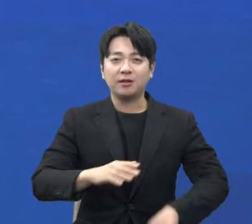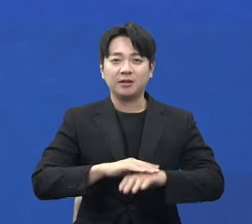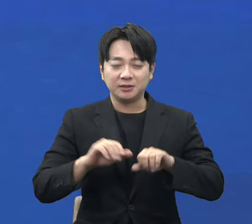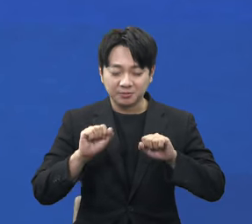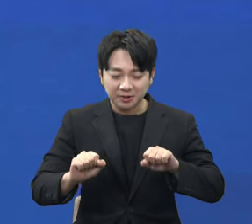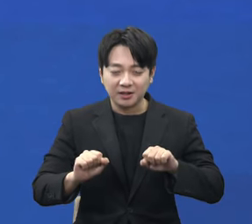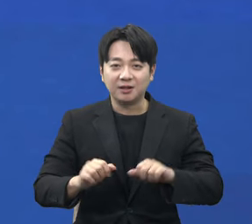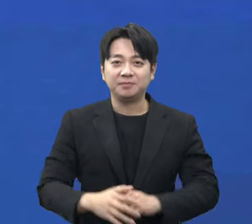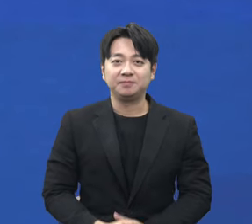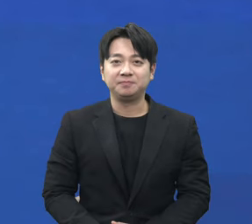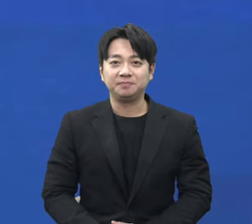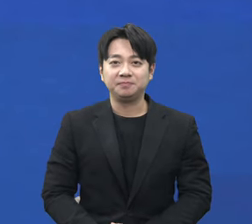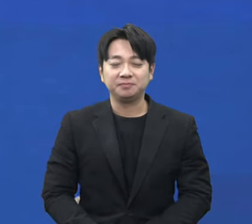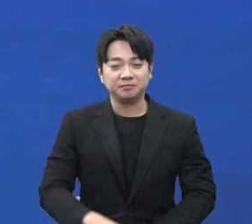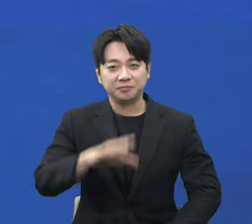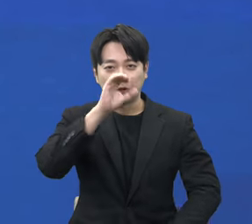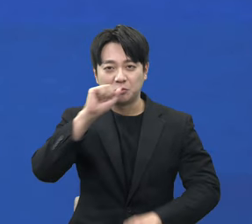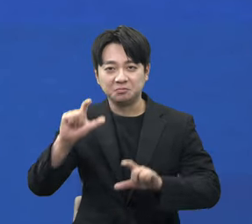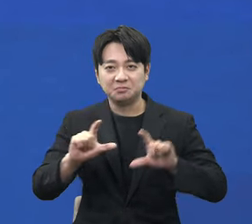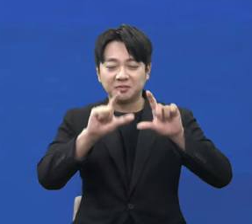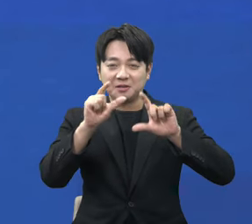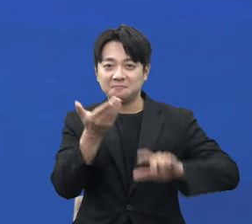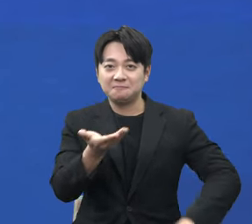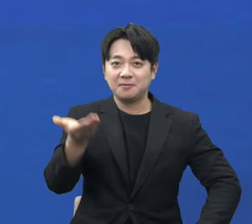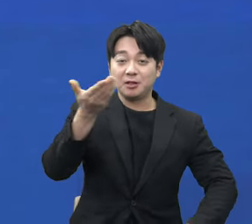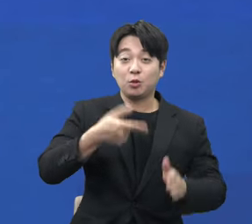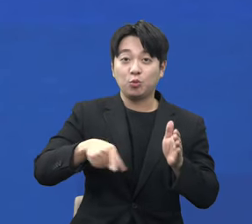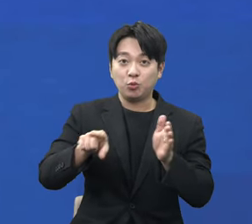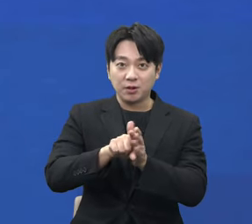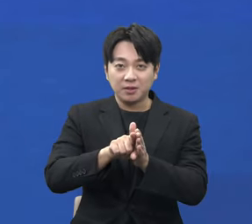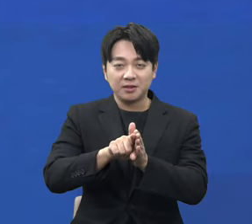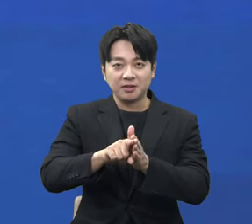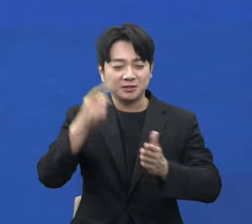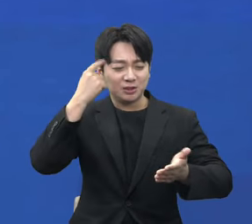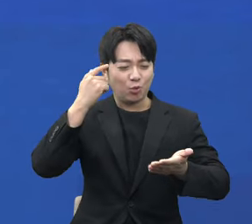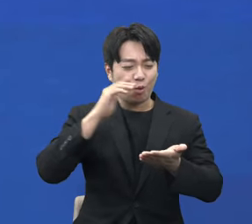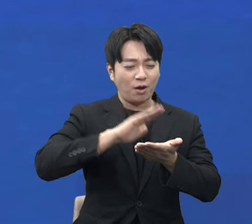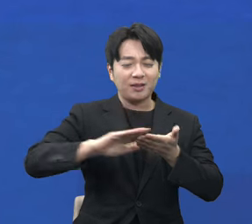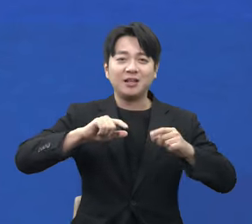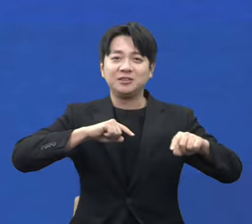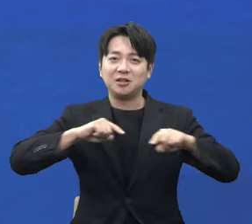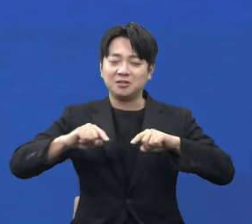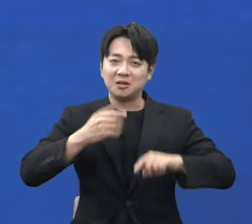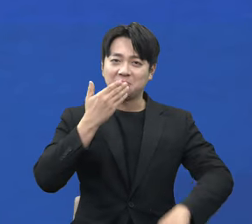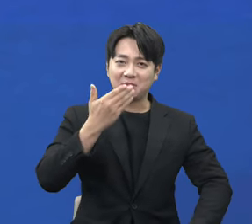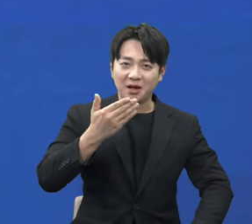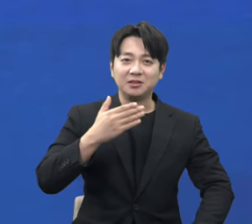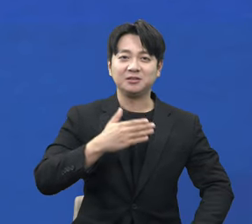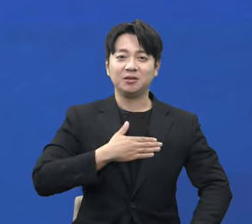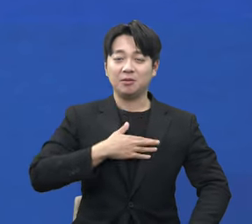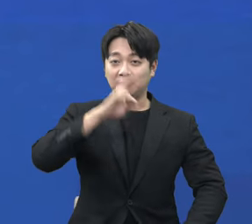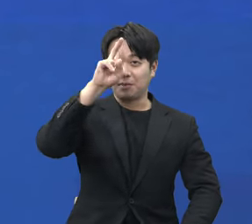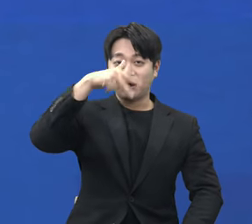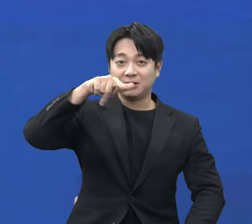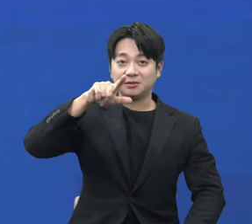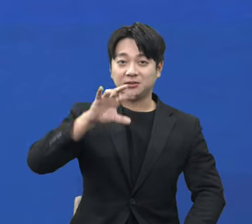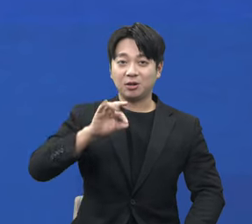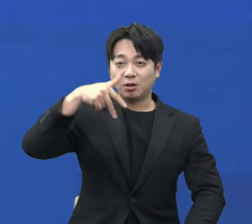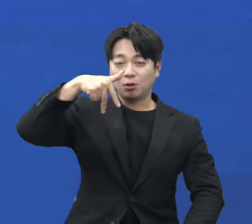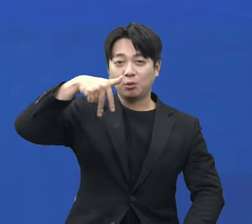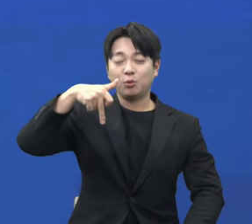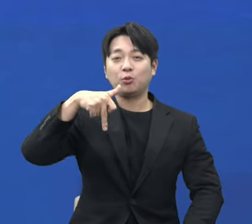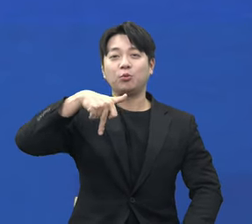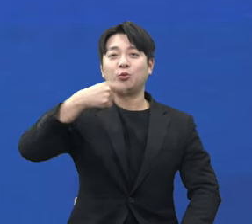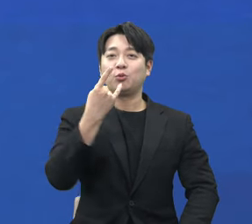세상 만들 사람 6회 상쾌 통쾌 정쾌하게 소상공인의 기호 1번 박정쾌입니다.